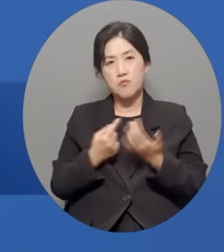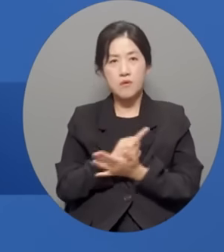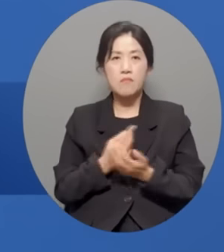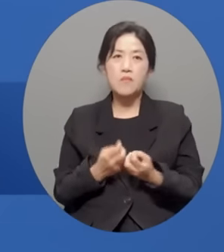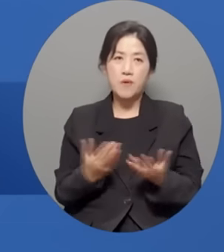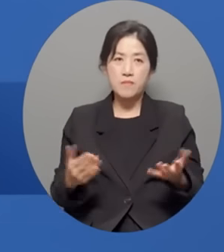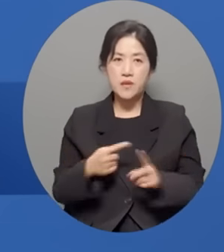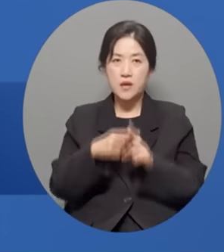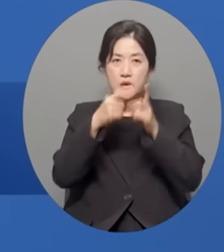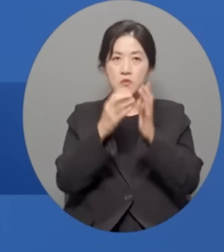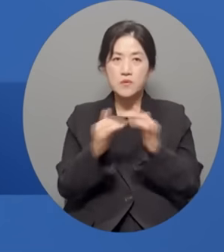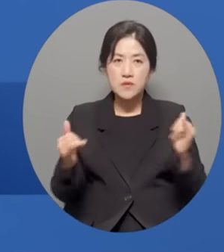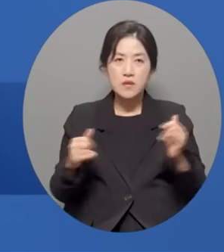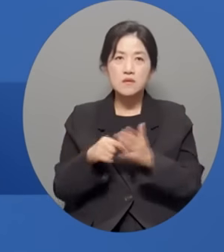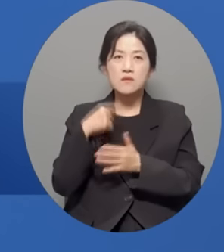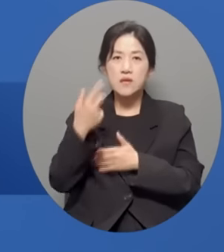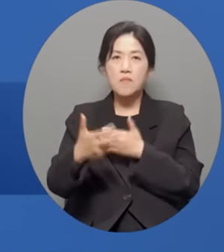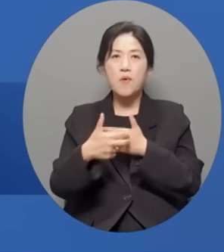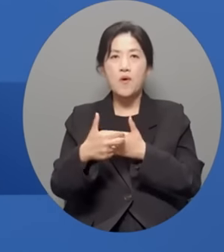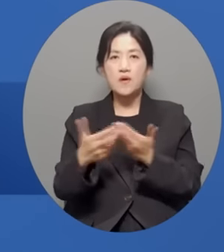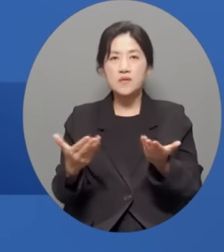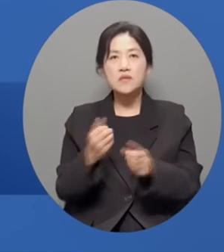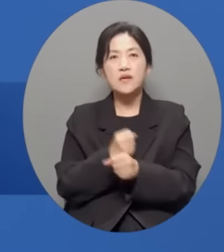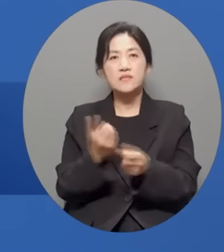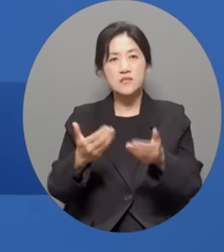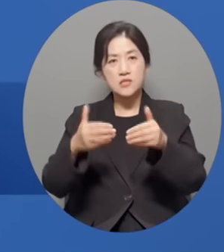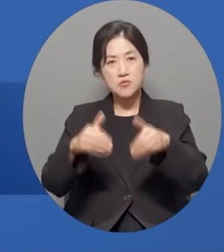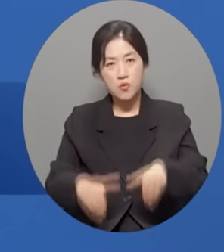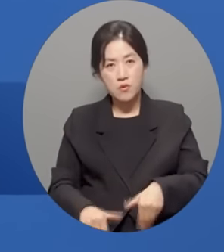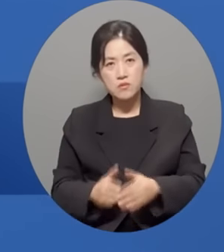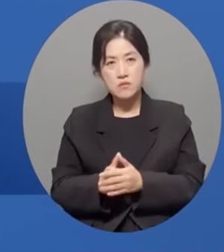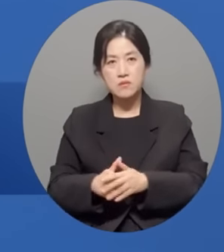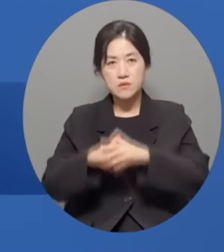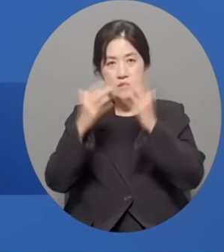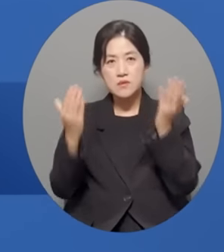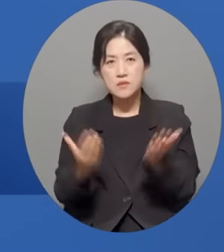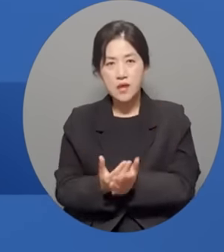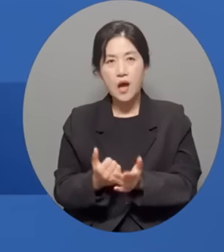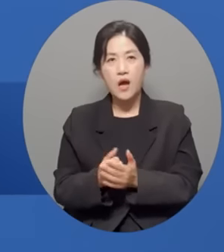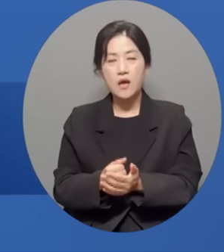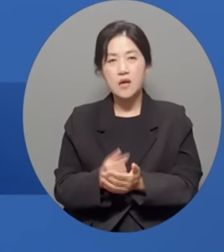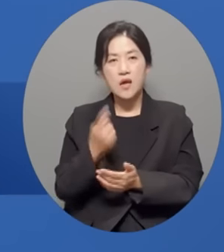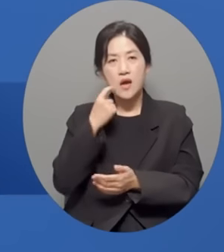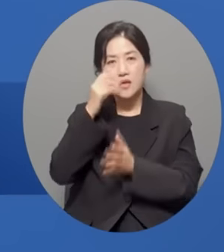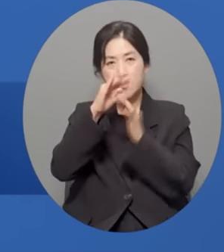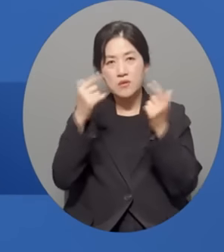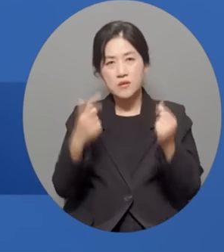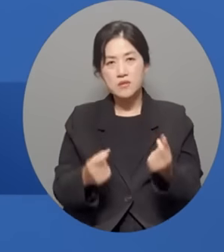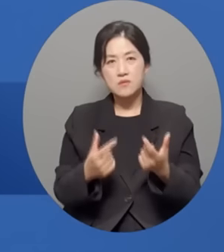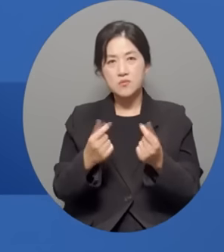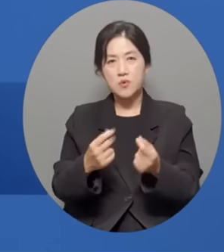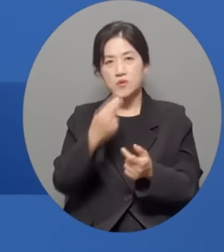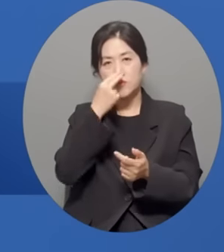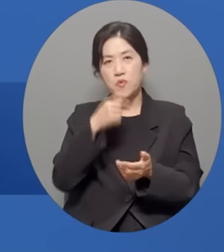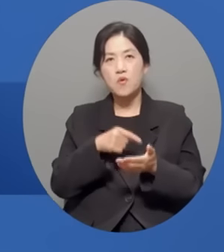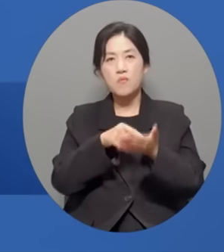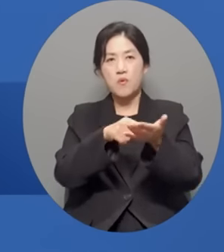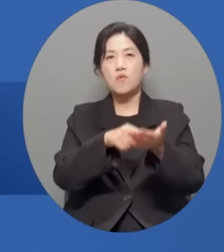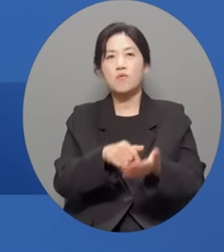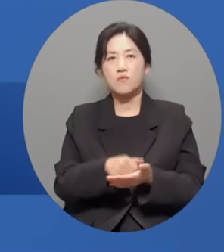간호사도 그렇고 그다음에 병원 이제 관계에 일하시는 분들도 다이 가짜 환자처럼